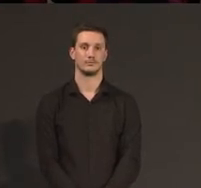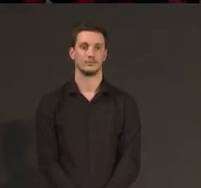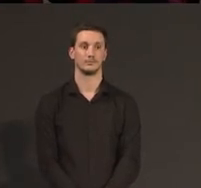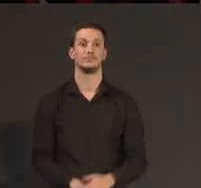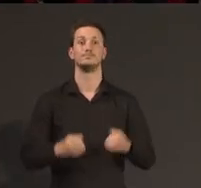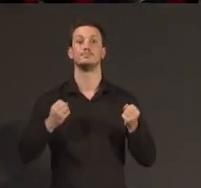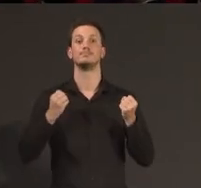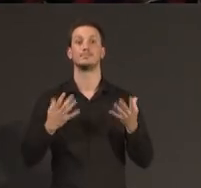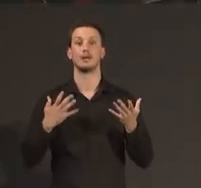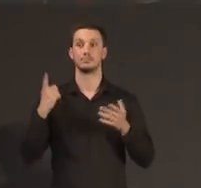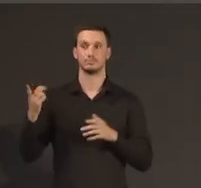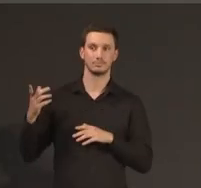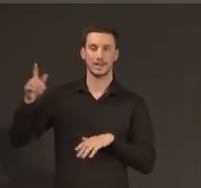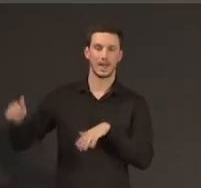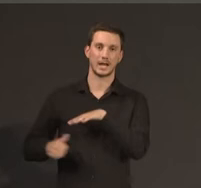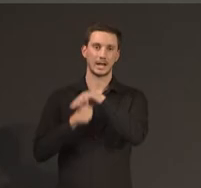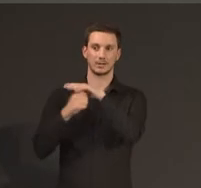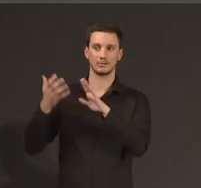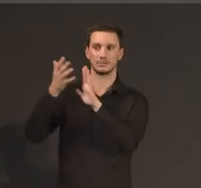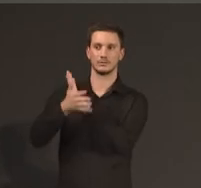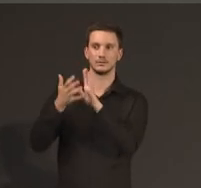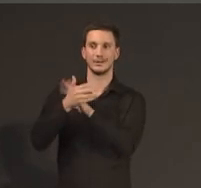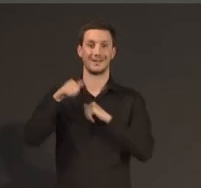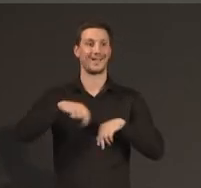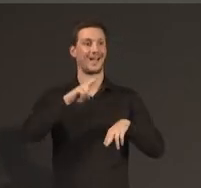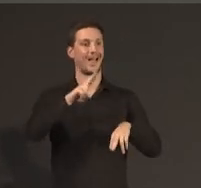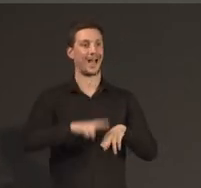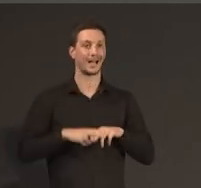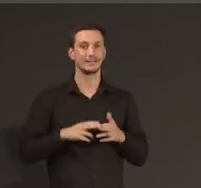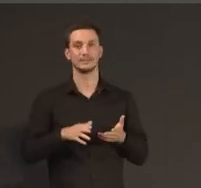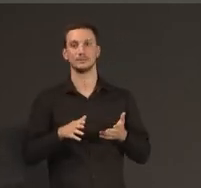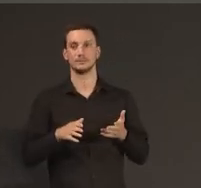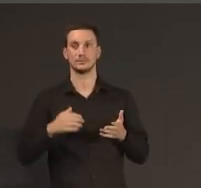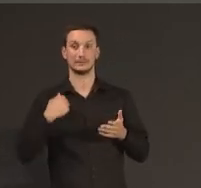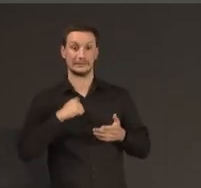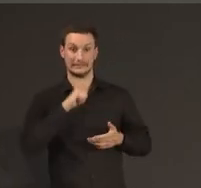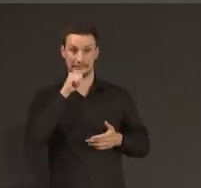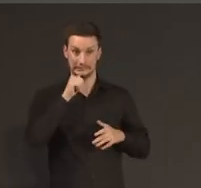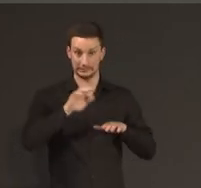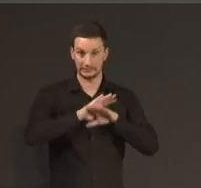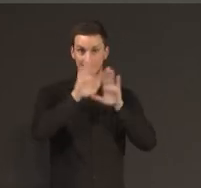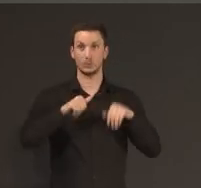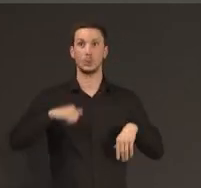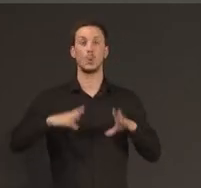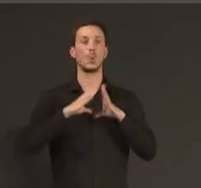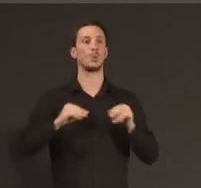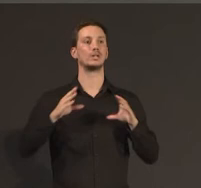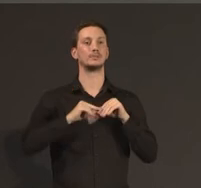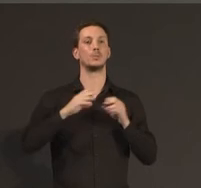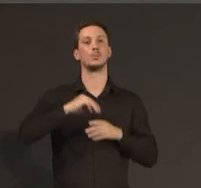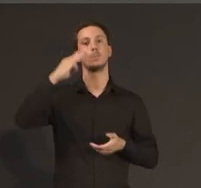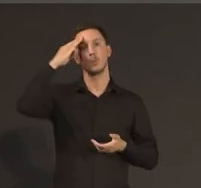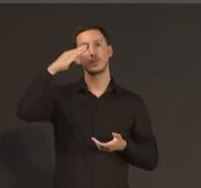Bé, amb les paraules del rector, aquest acte encara al seu final. La Universitat Pompeu